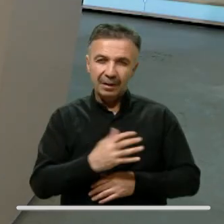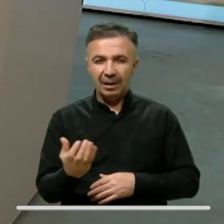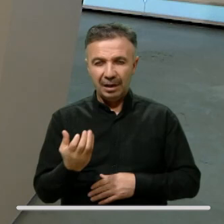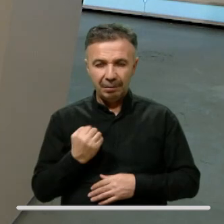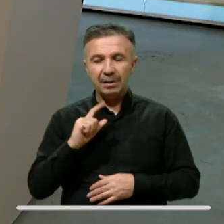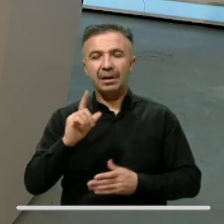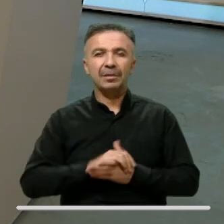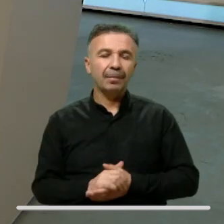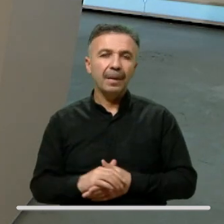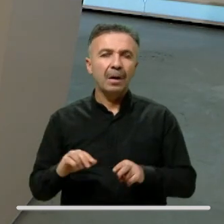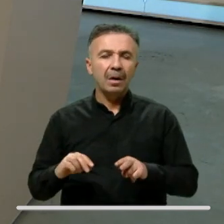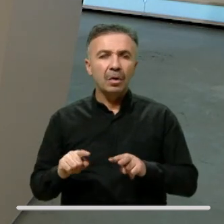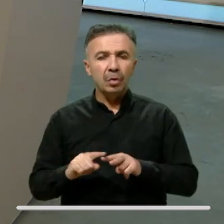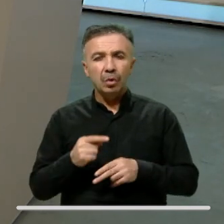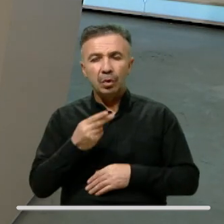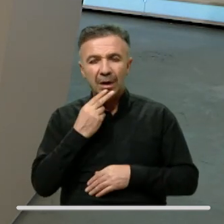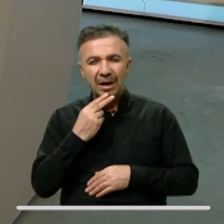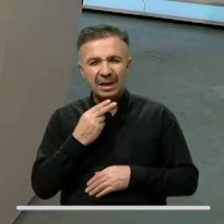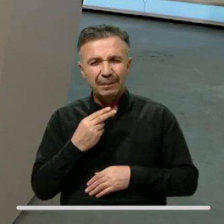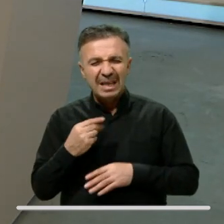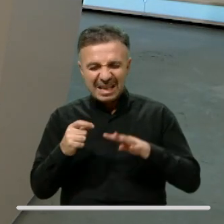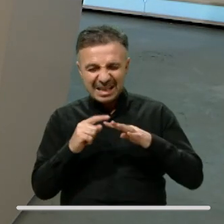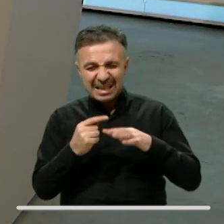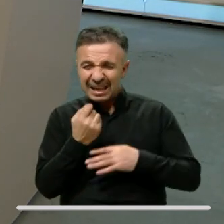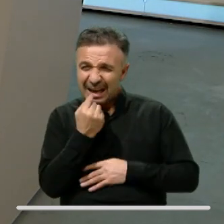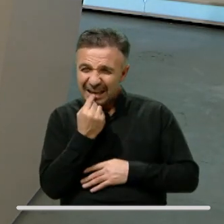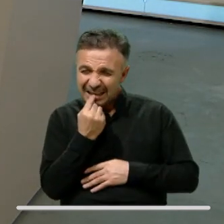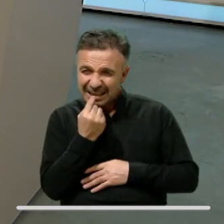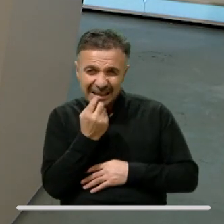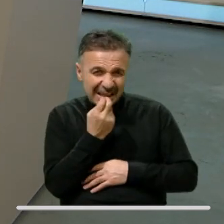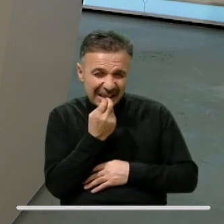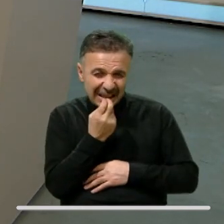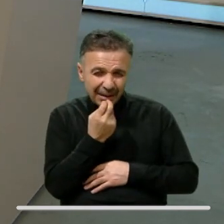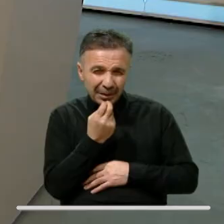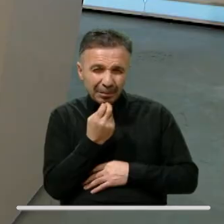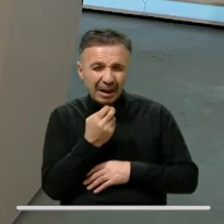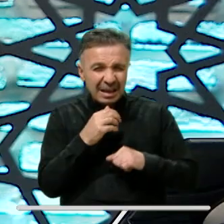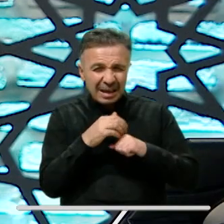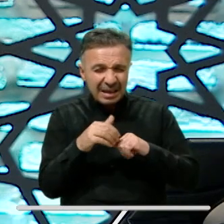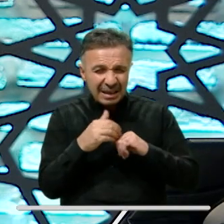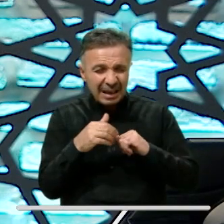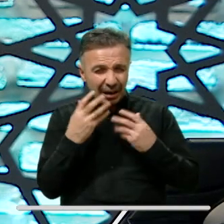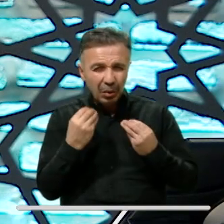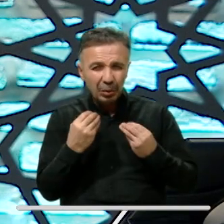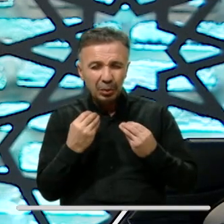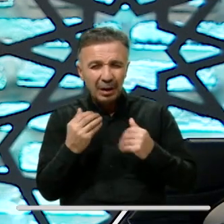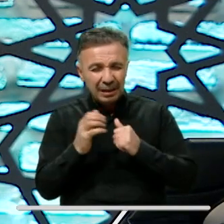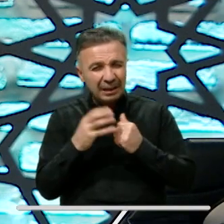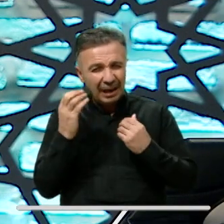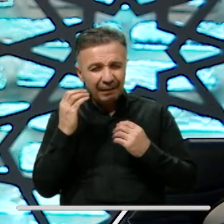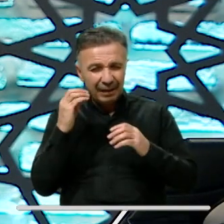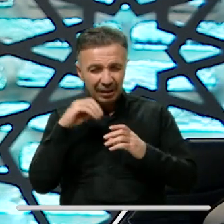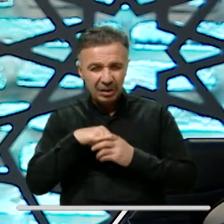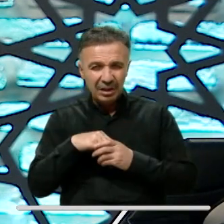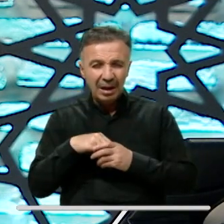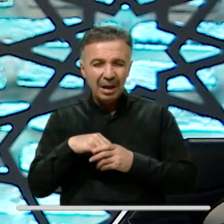efendim. Nur Hanım, tırnaklarını yeme problemi varmış efendim ve artık yaralar oluştu. Tedavi maksatlı protez bir tırnak